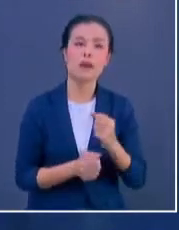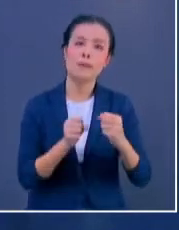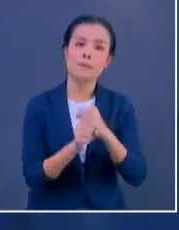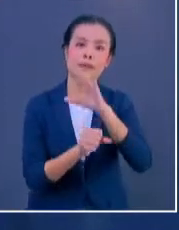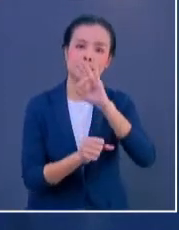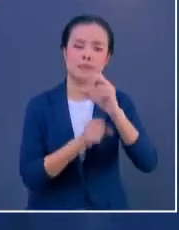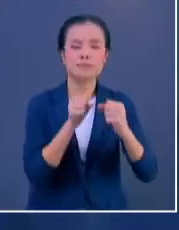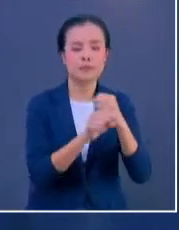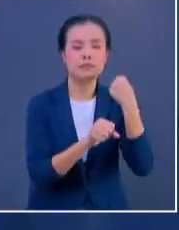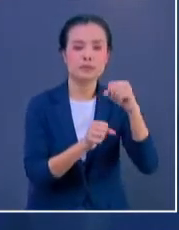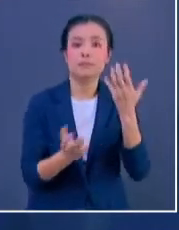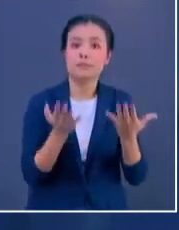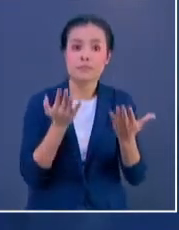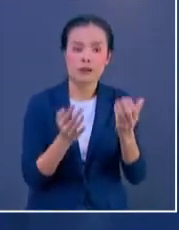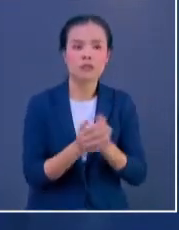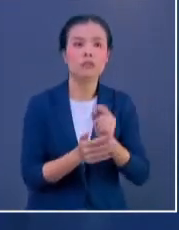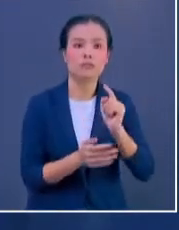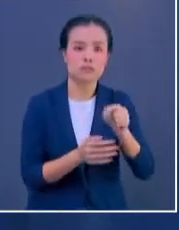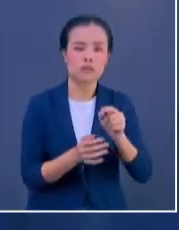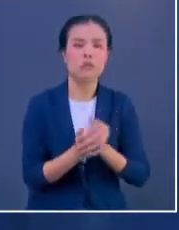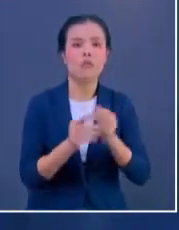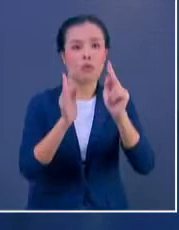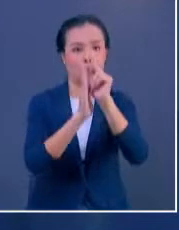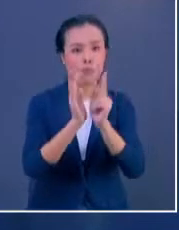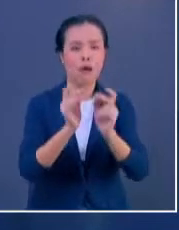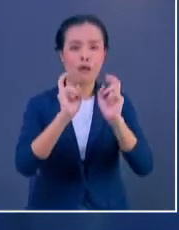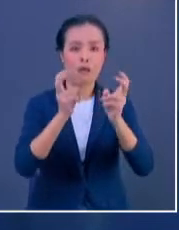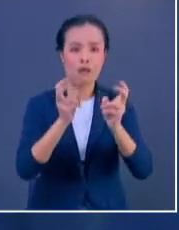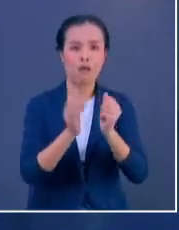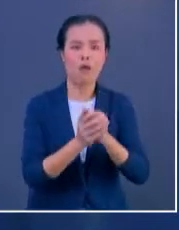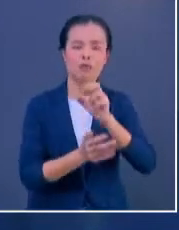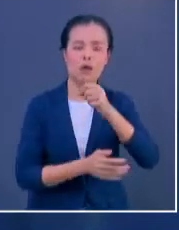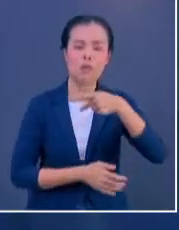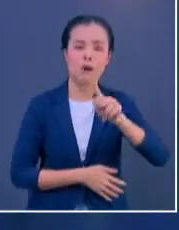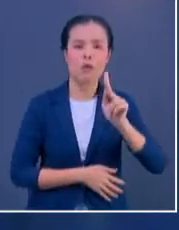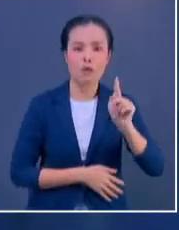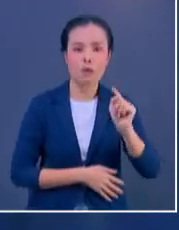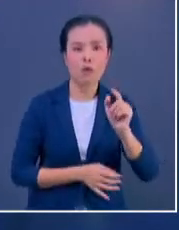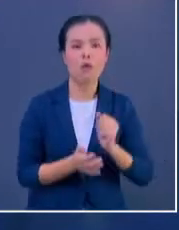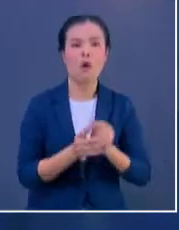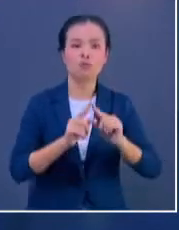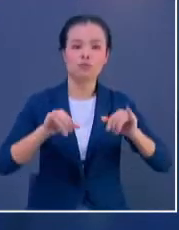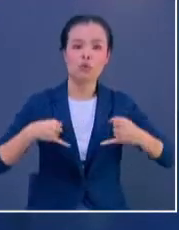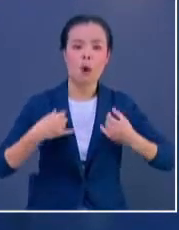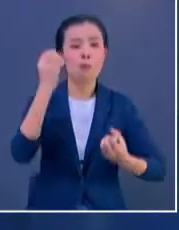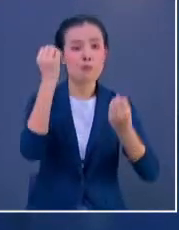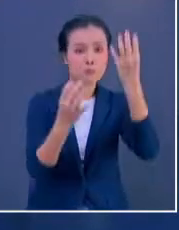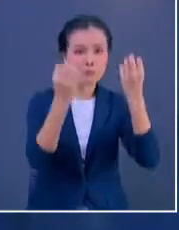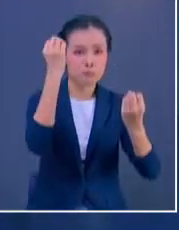วแต่กรณีเนี่ยครับอันนี้ถือว่าเป็นอีกกฎหมายหนึ่งคือนอกเหนือจากสปก.แล้วเนี่ยก็คือการไปครอบครองที่ป่า